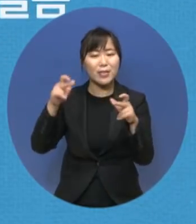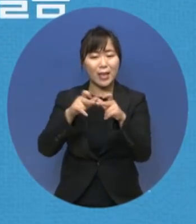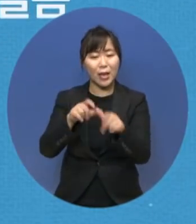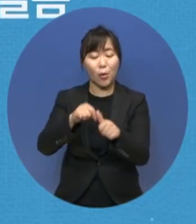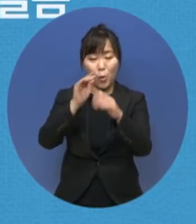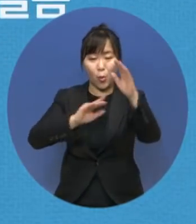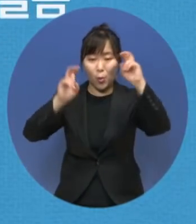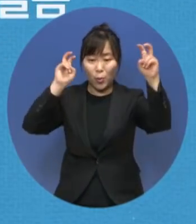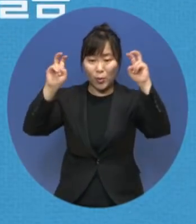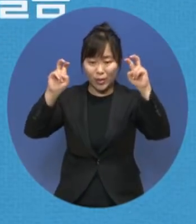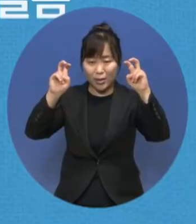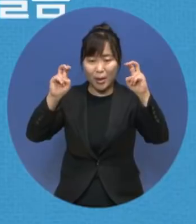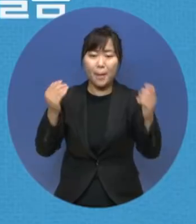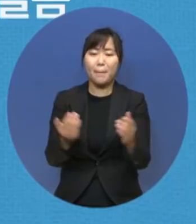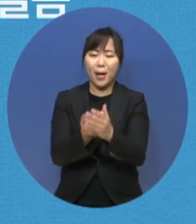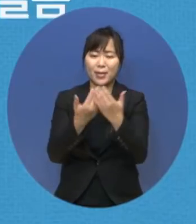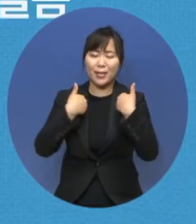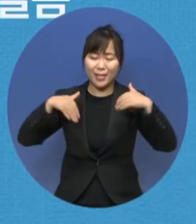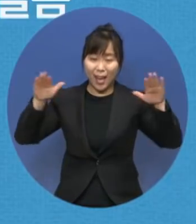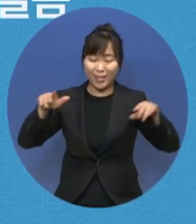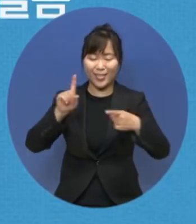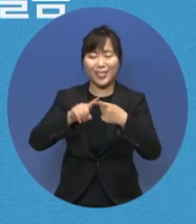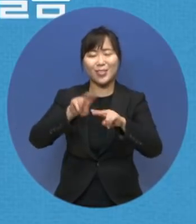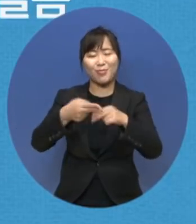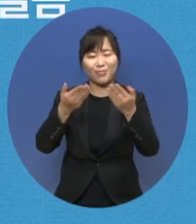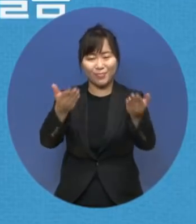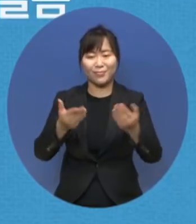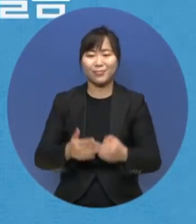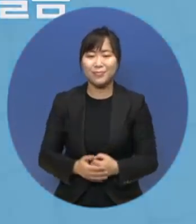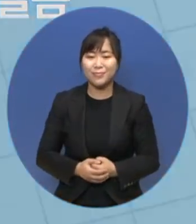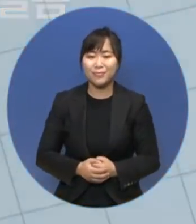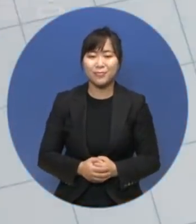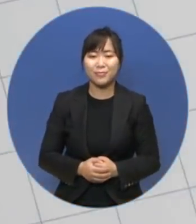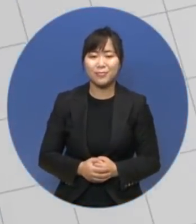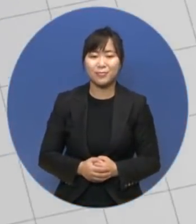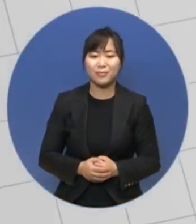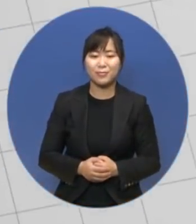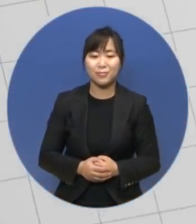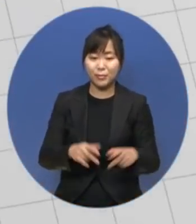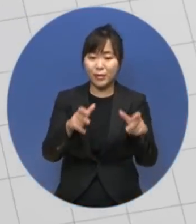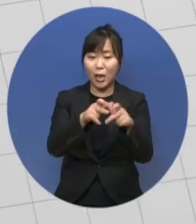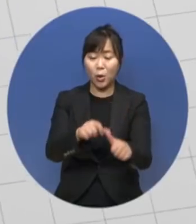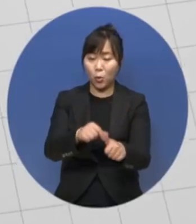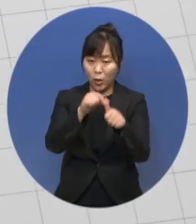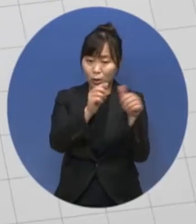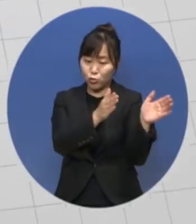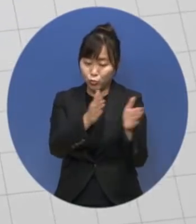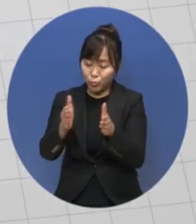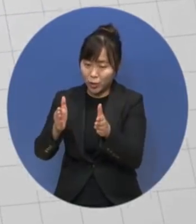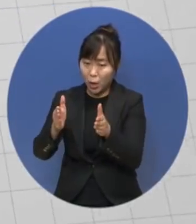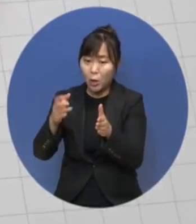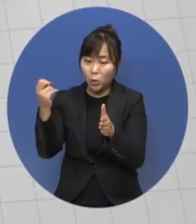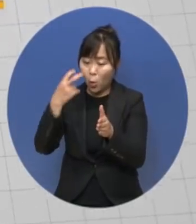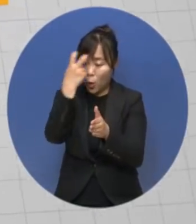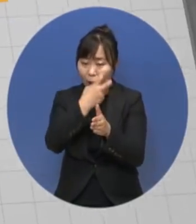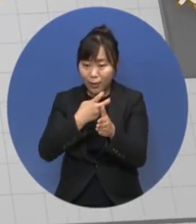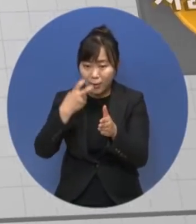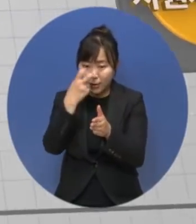한국장애인 고용공단이 성장의 날개를 선물합니다. 장애인 고용의 준비부터